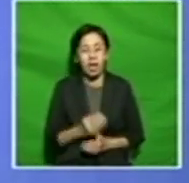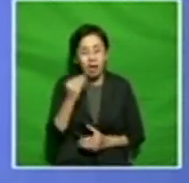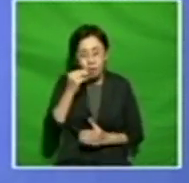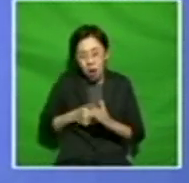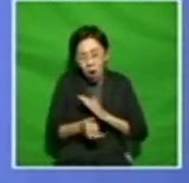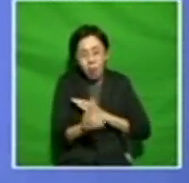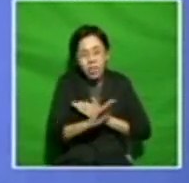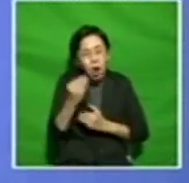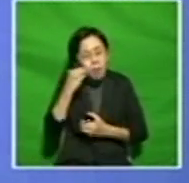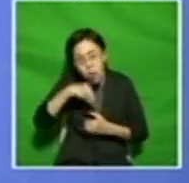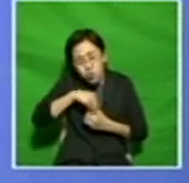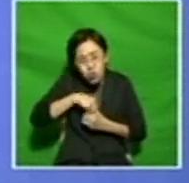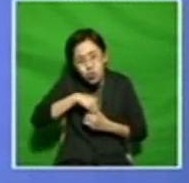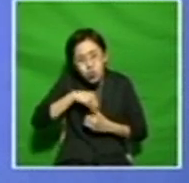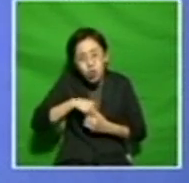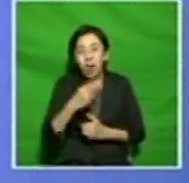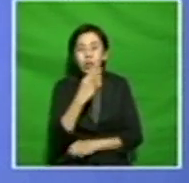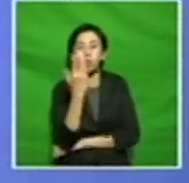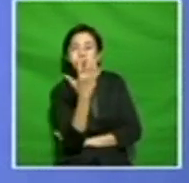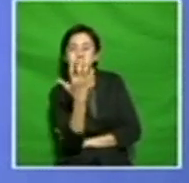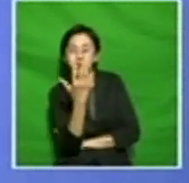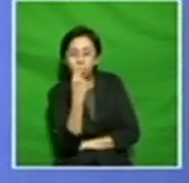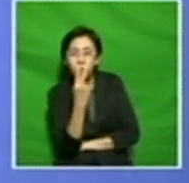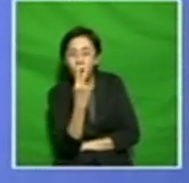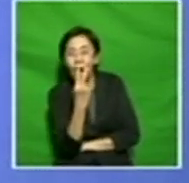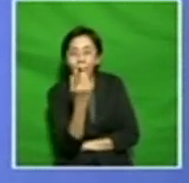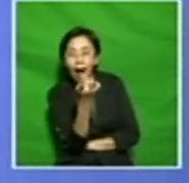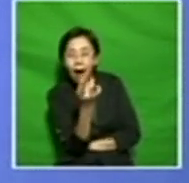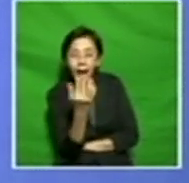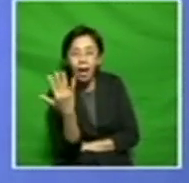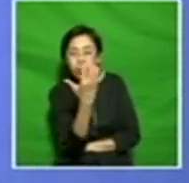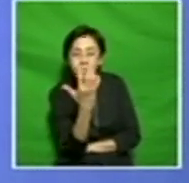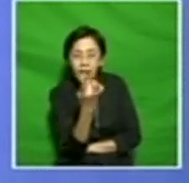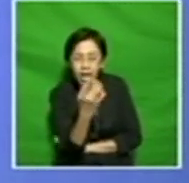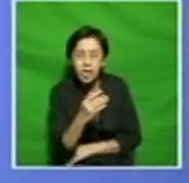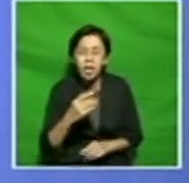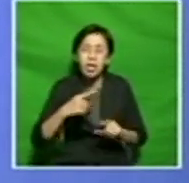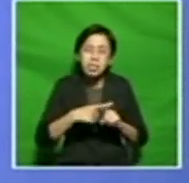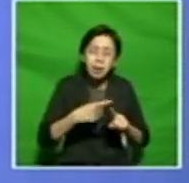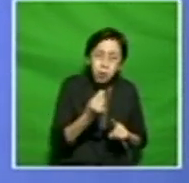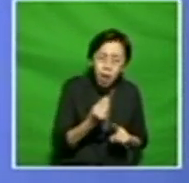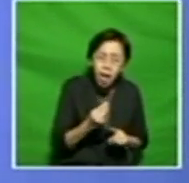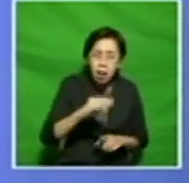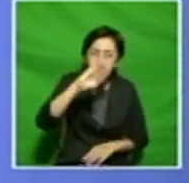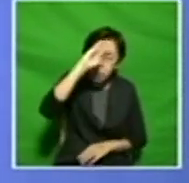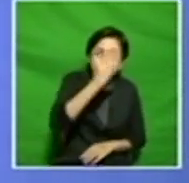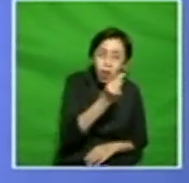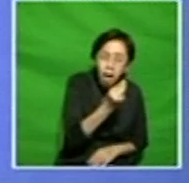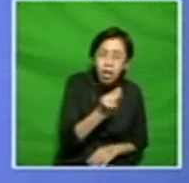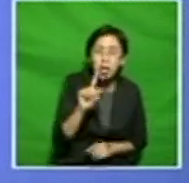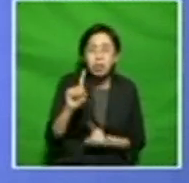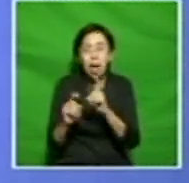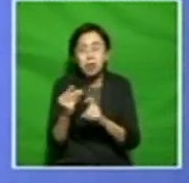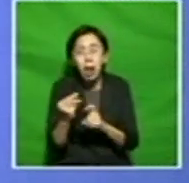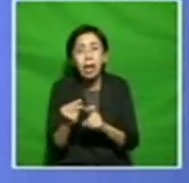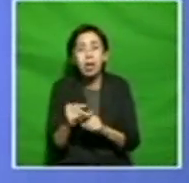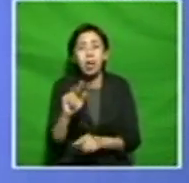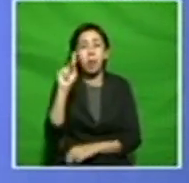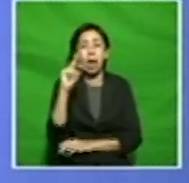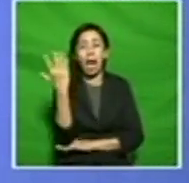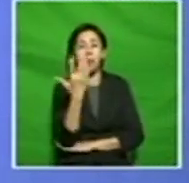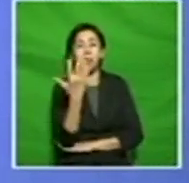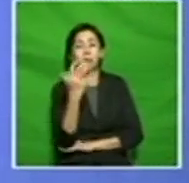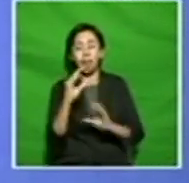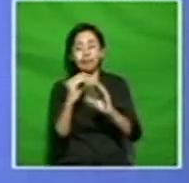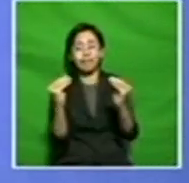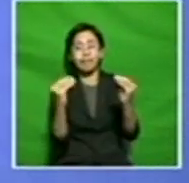ม่ต้องไปไหนอยู่บ้านมันก็คงจะได้ดูโทรทัศน์ว่าเกิดอะไรขึ้นเขาเจ็บกันไปกี่คนตายกันกี่คนแล้วปรากฏว่าโทรทัศน์ไม่มีใครออกแล้วเนี่ยก็ไม่